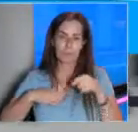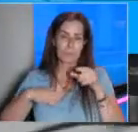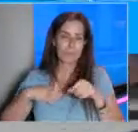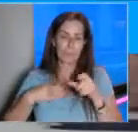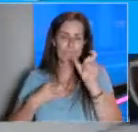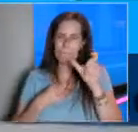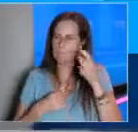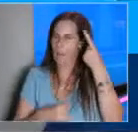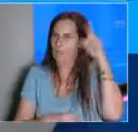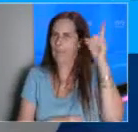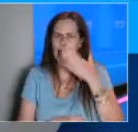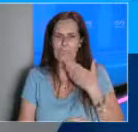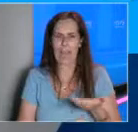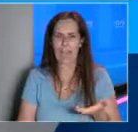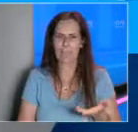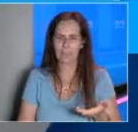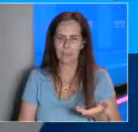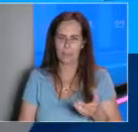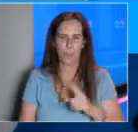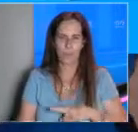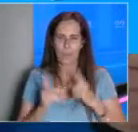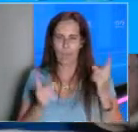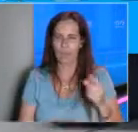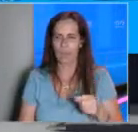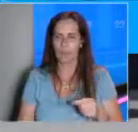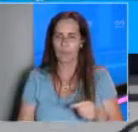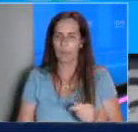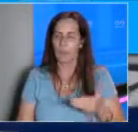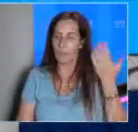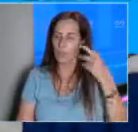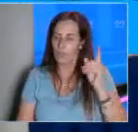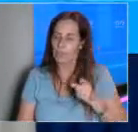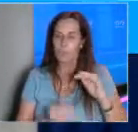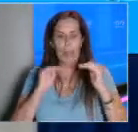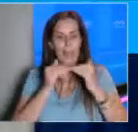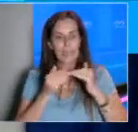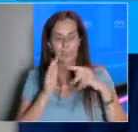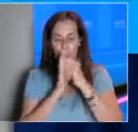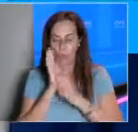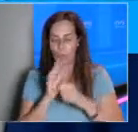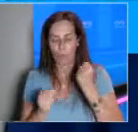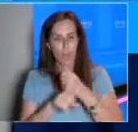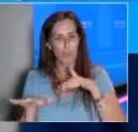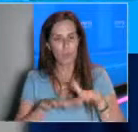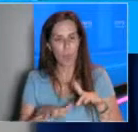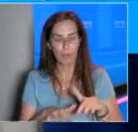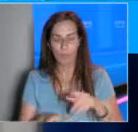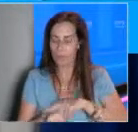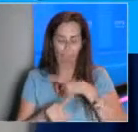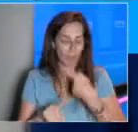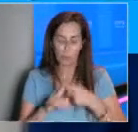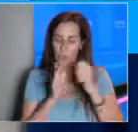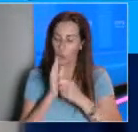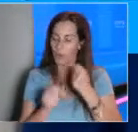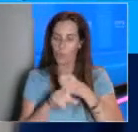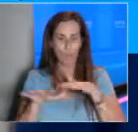איזשהו ביטוי, המצאה ישראלית, מוזרה מאוד. והיו אמורים להתאים את תקנון עבודת הממשלה, ועד היום תקנון